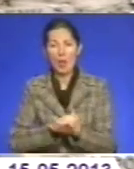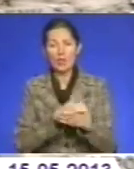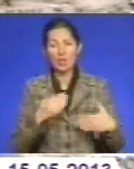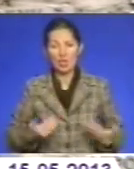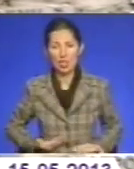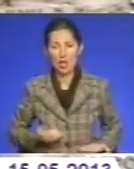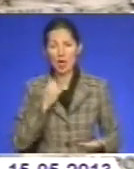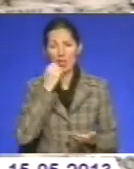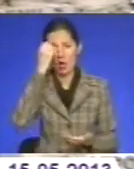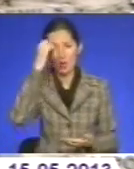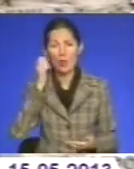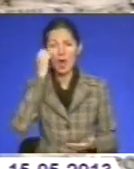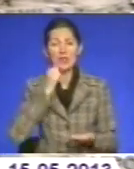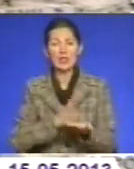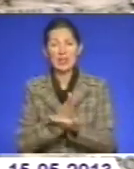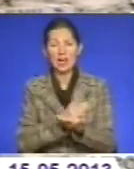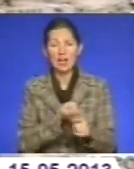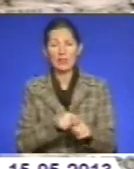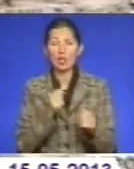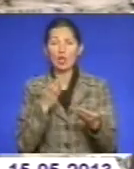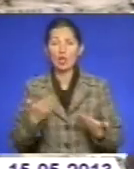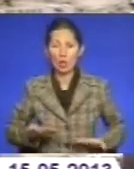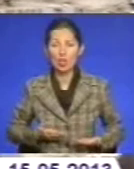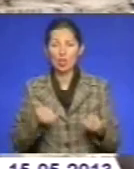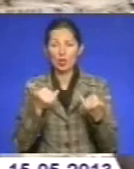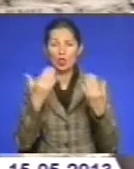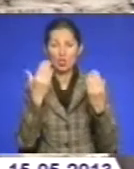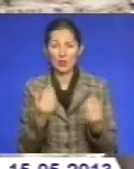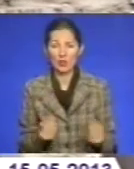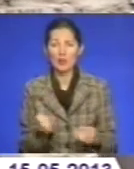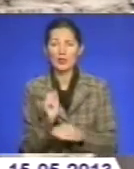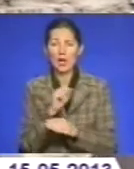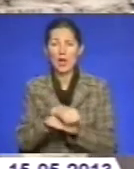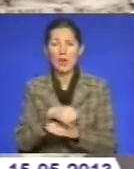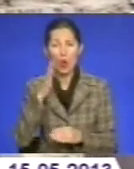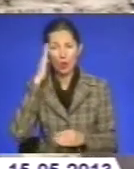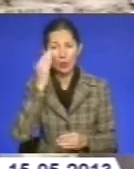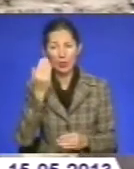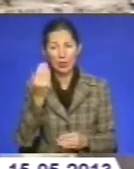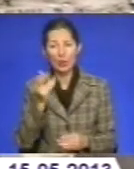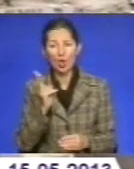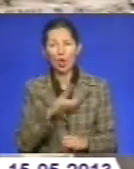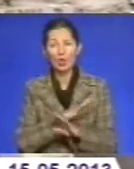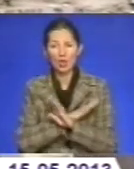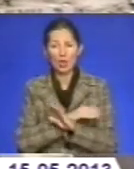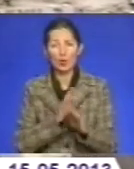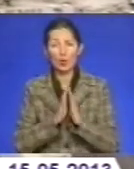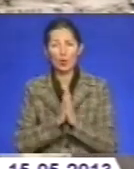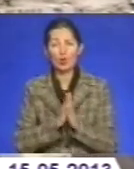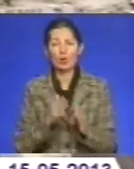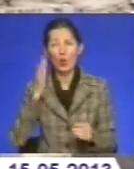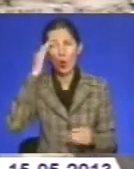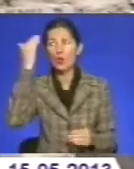до сьогоднішніх днів. Схиляємо голови перед тими, хто загинув. І просимо Господа, щоб Він